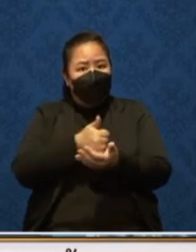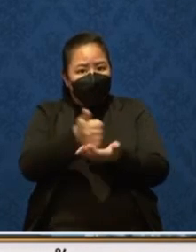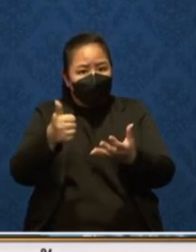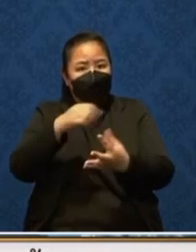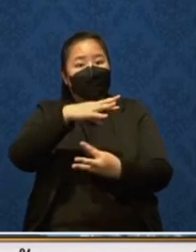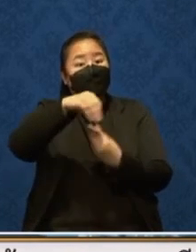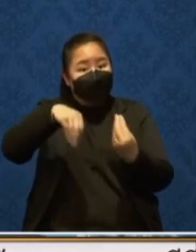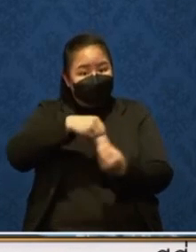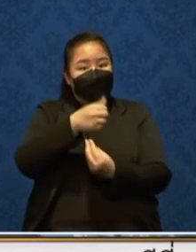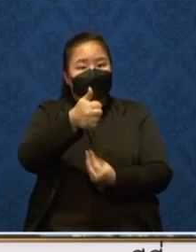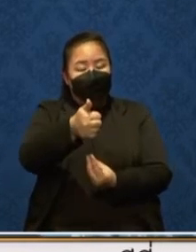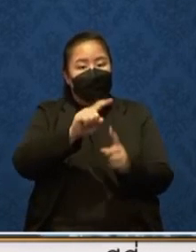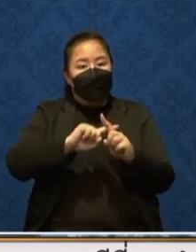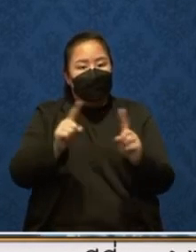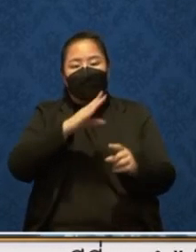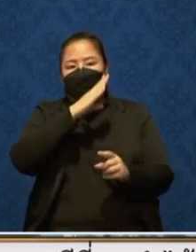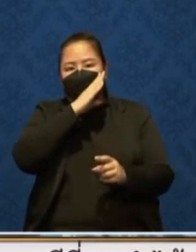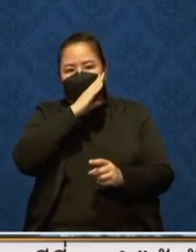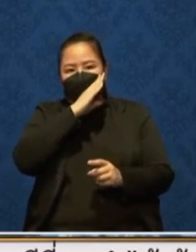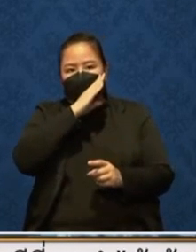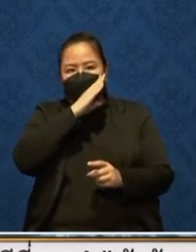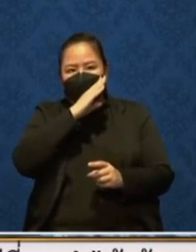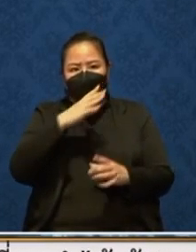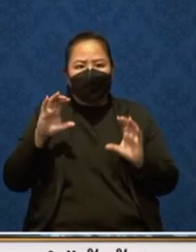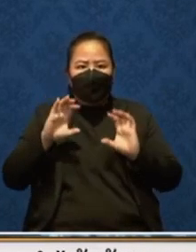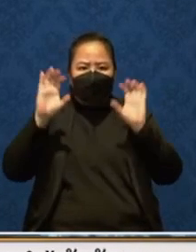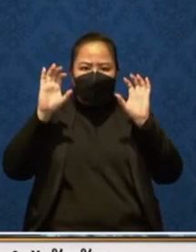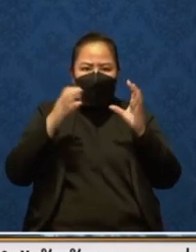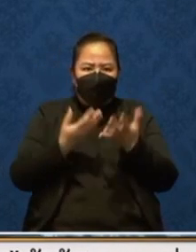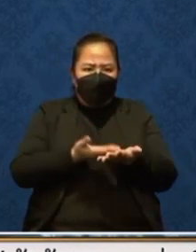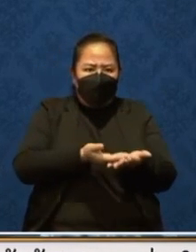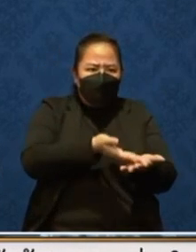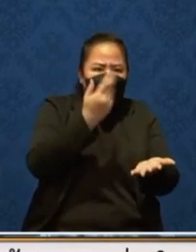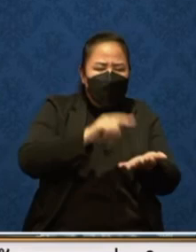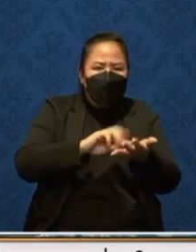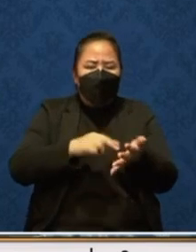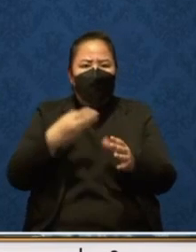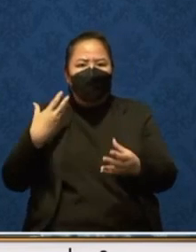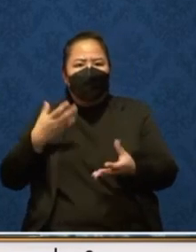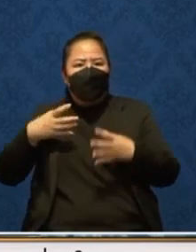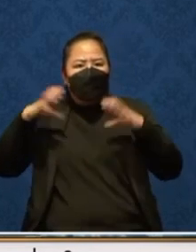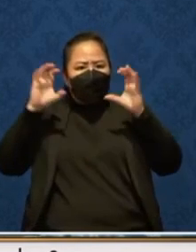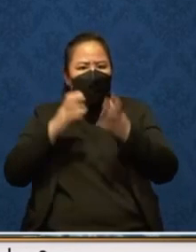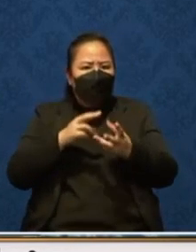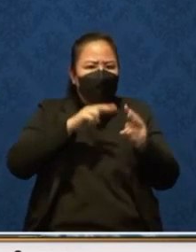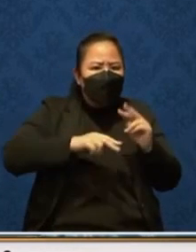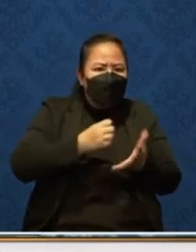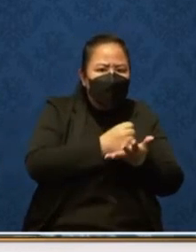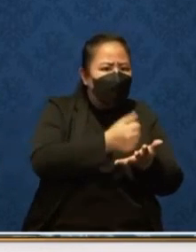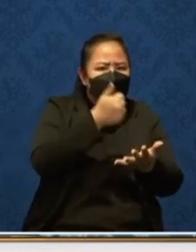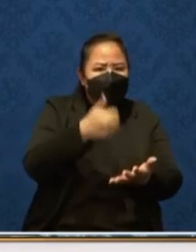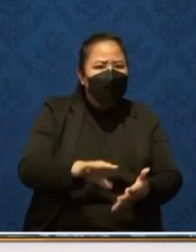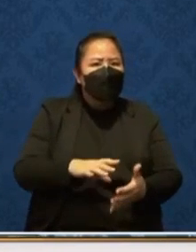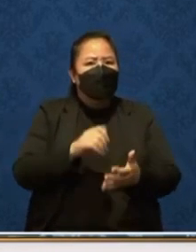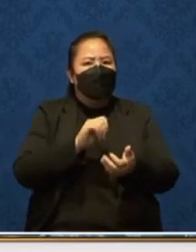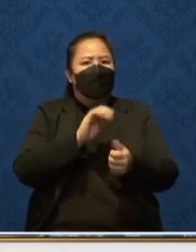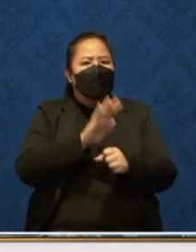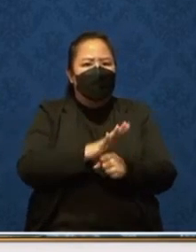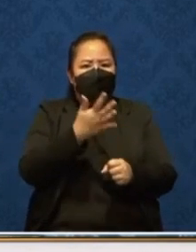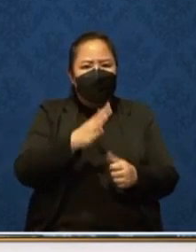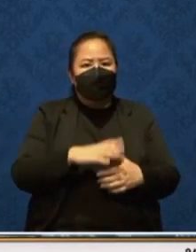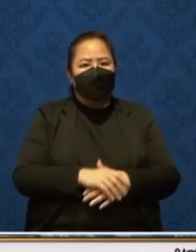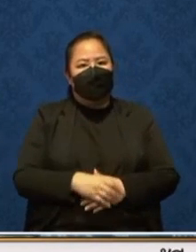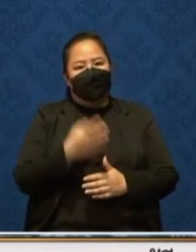การลทุนแบบเกินจำเป็น จะทำใหลฐะ อ้ไม่ไหวและสุดท้าย พราละจะตกกกัประชาชนเพามมแ่ 2 กระเป๋า